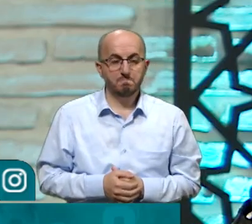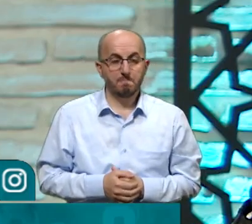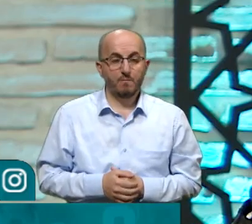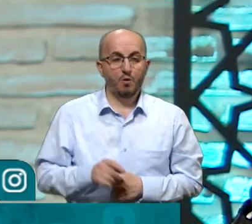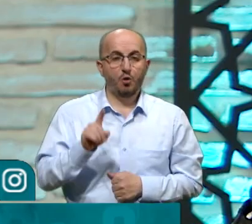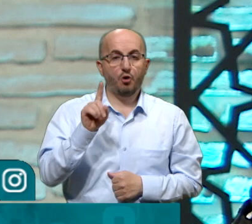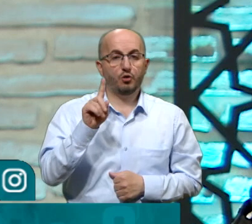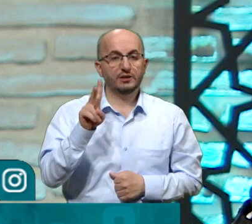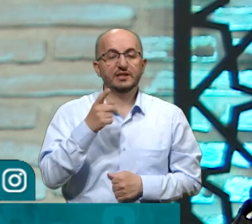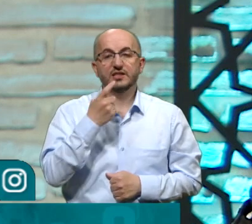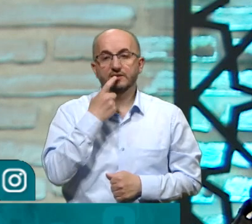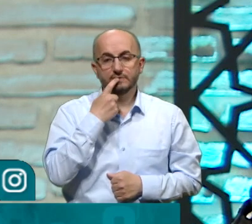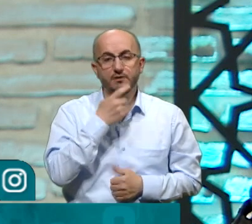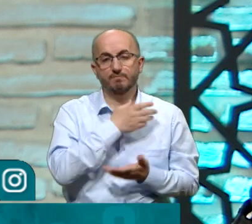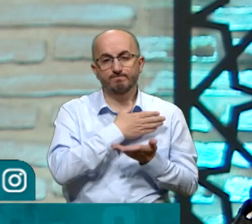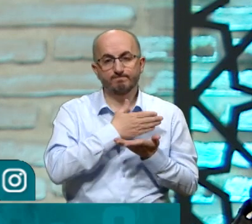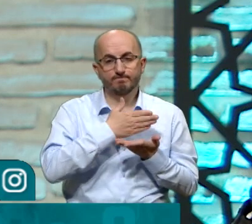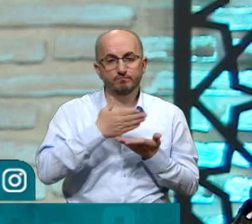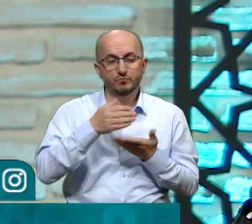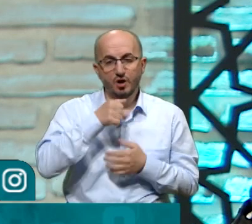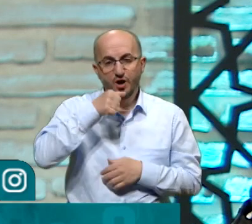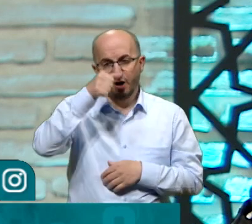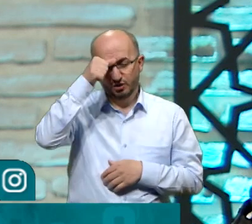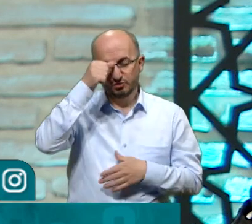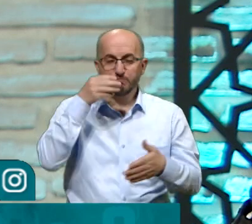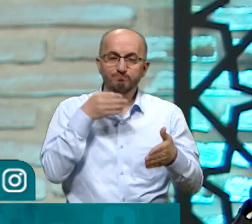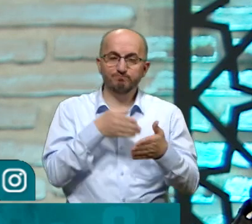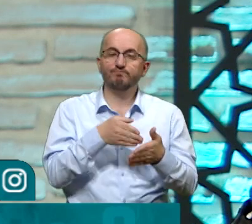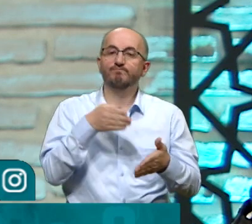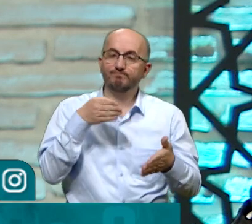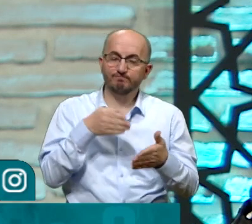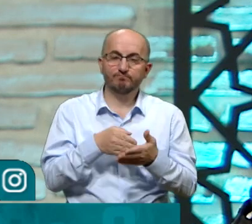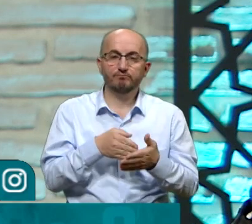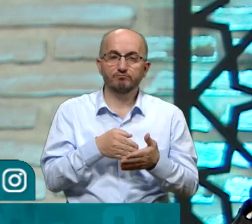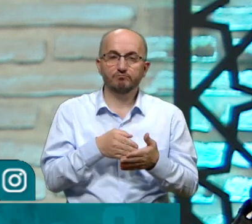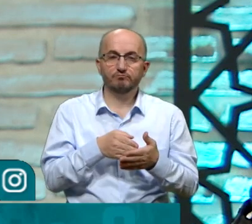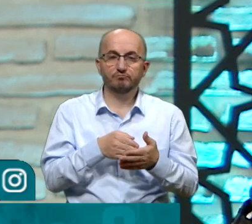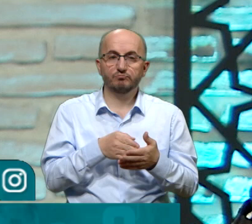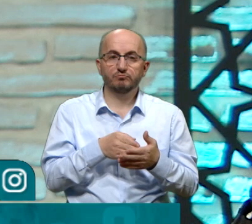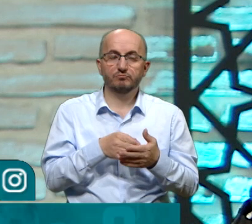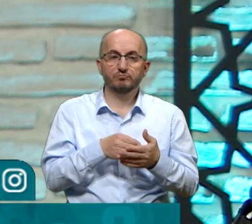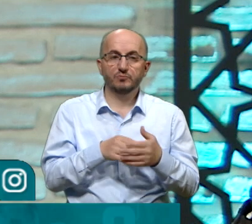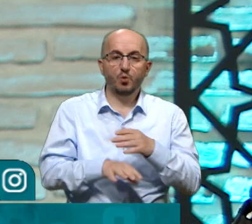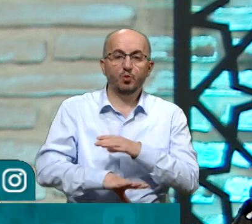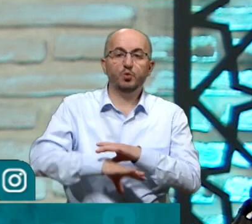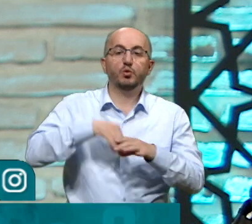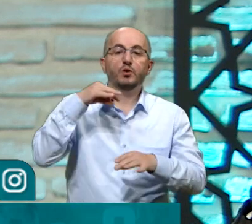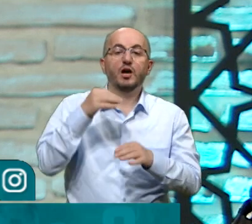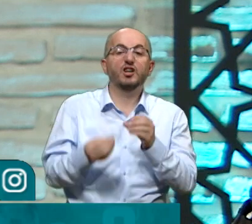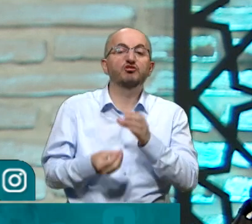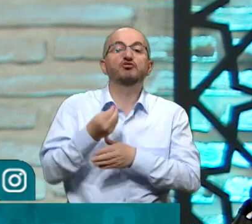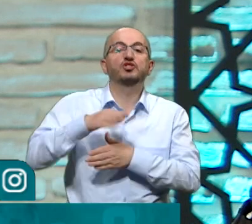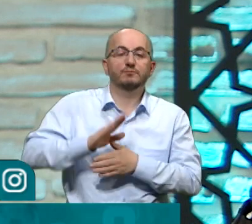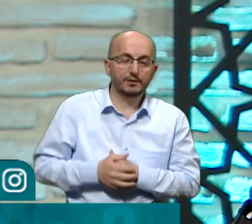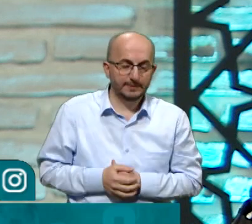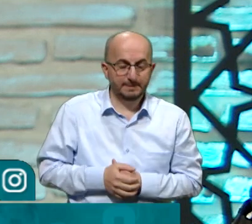12 yıldız da Hacer yazılmışım oranın azizliğine uğradık çıkmadım